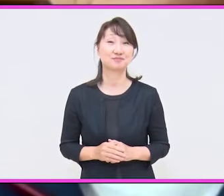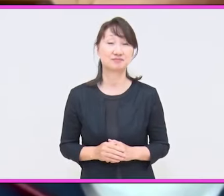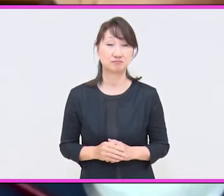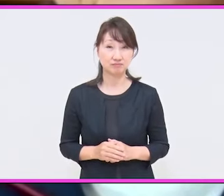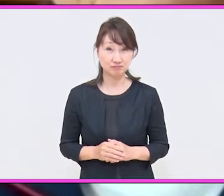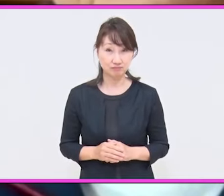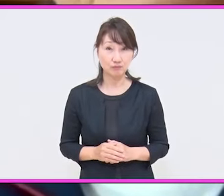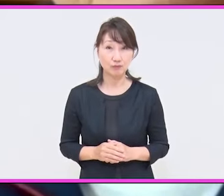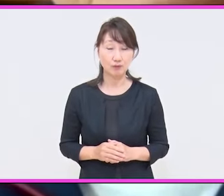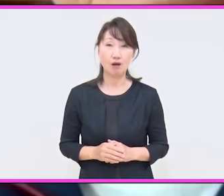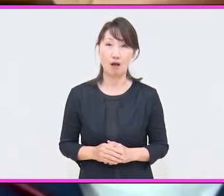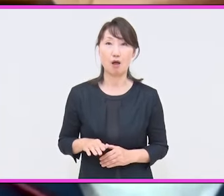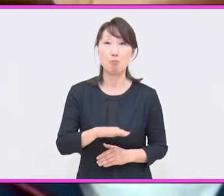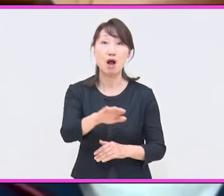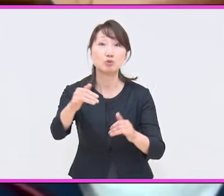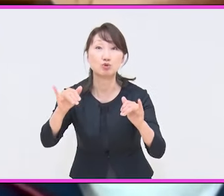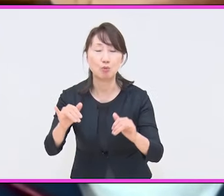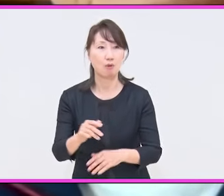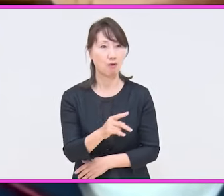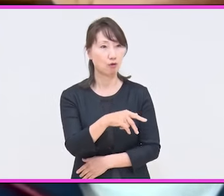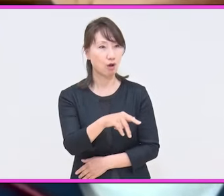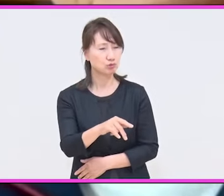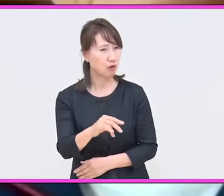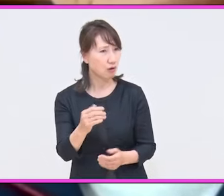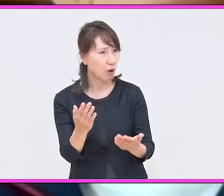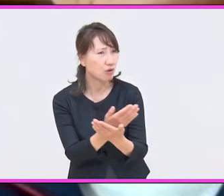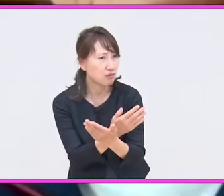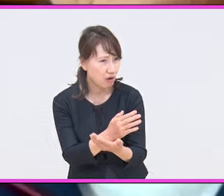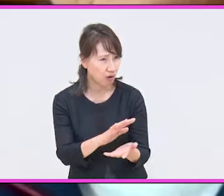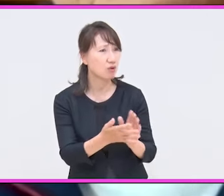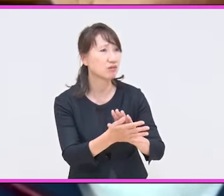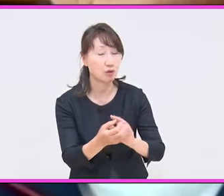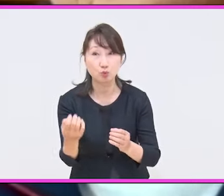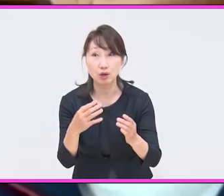周りからもカズさん変わったねみたいなことを言われる場面はありましたか？